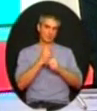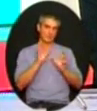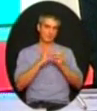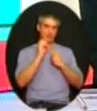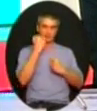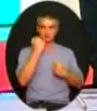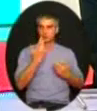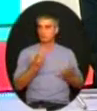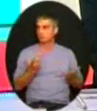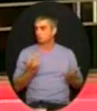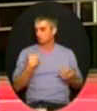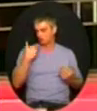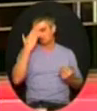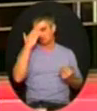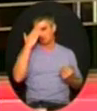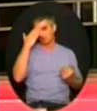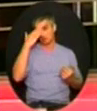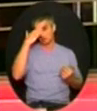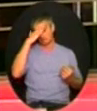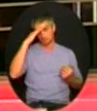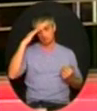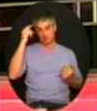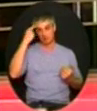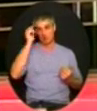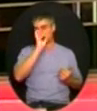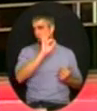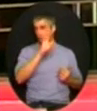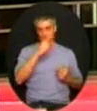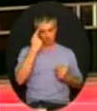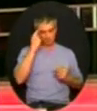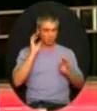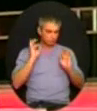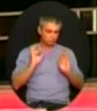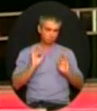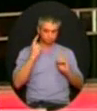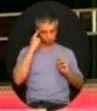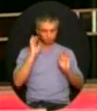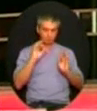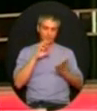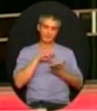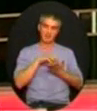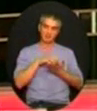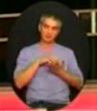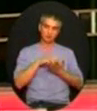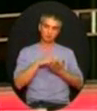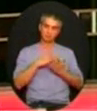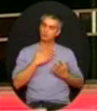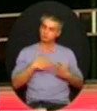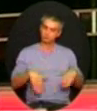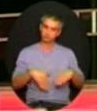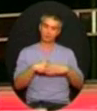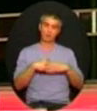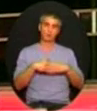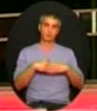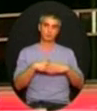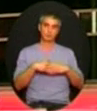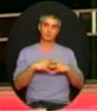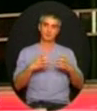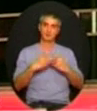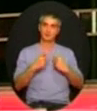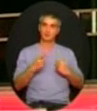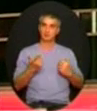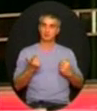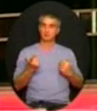והמחנה הציוני. אני מכירה את העמדות של גבאי. אני חושבת שאלה עמדות שפויות, מרכזיות, שוחרות שלום,